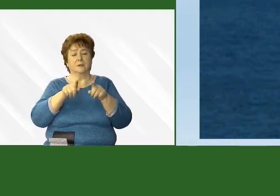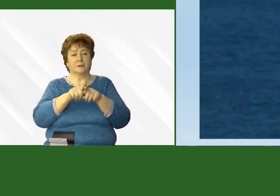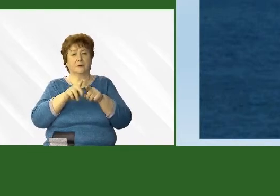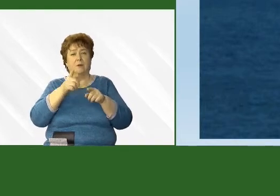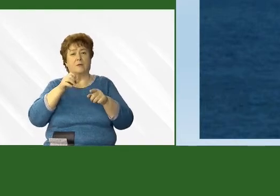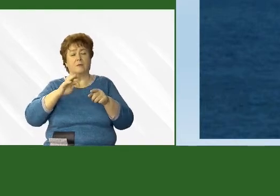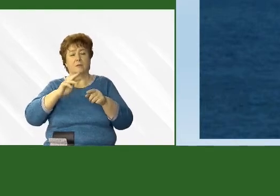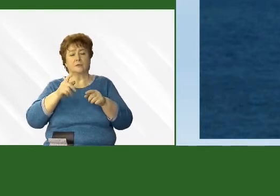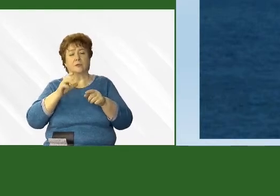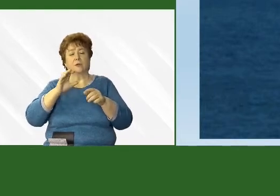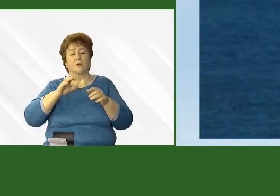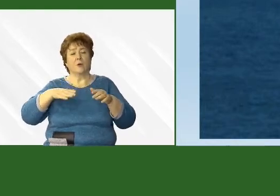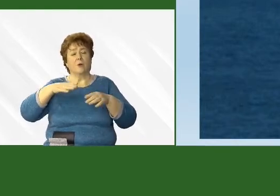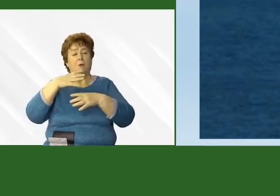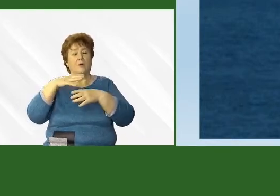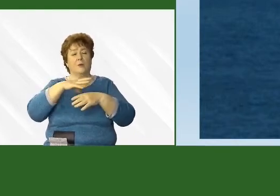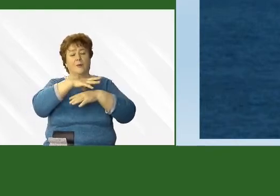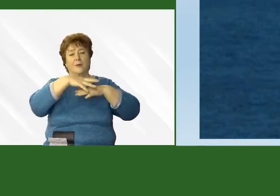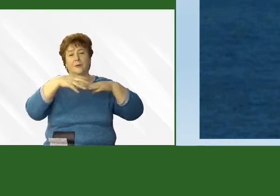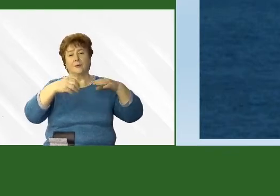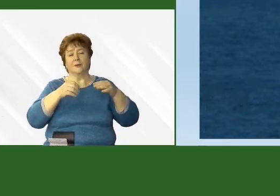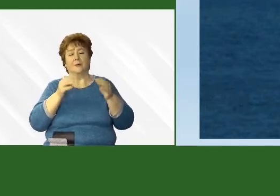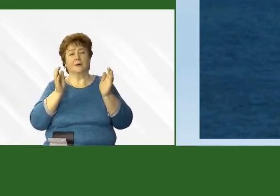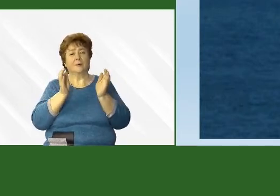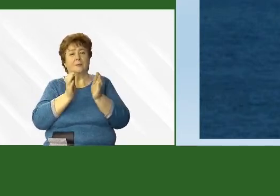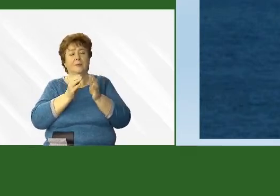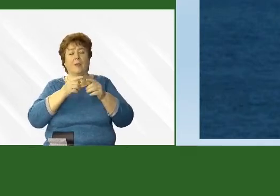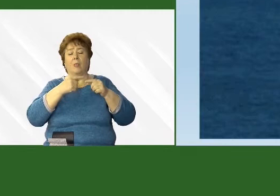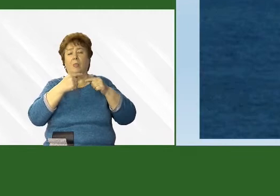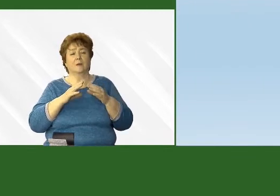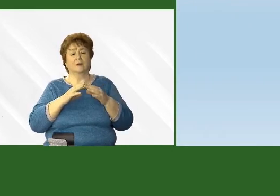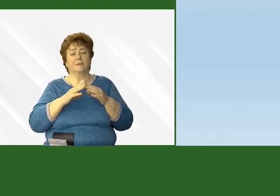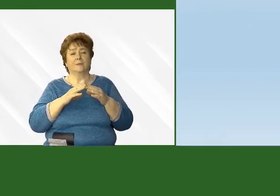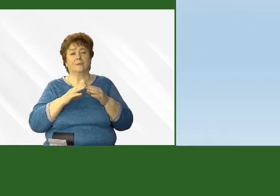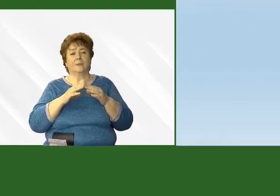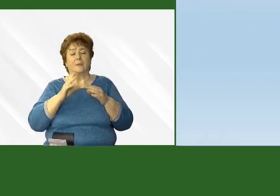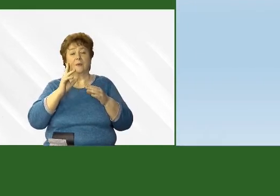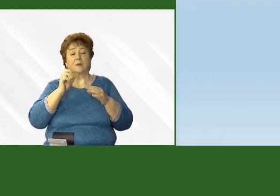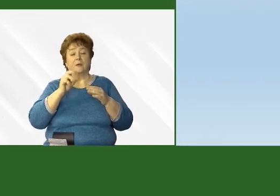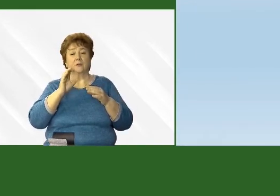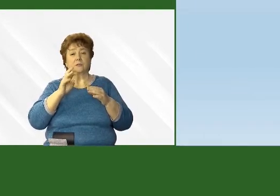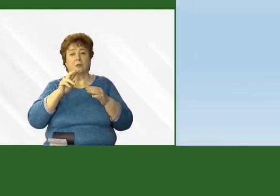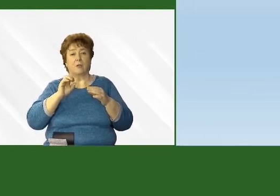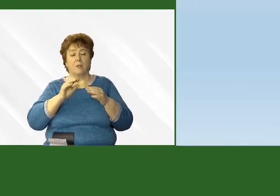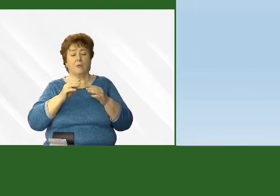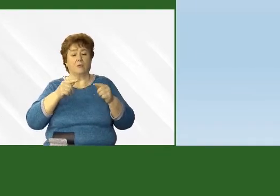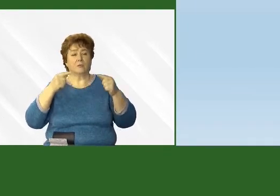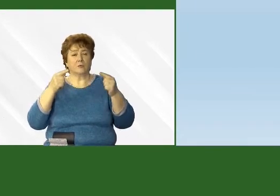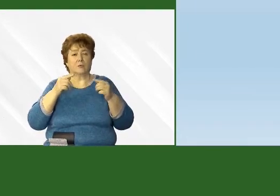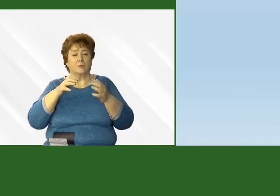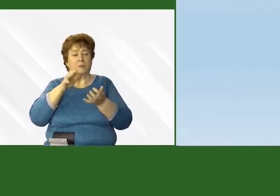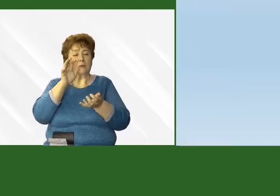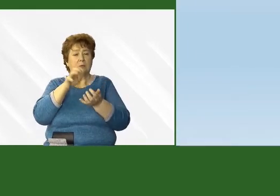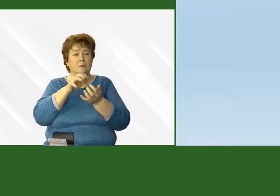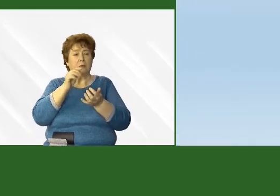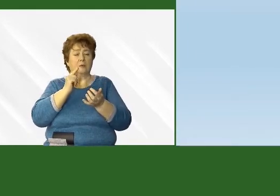но крылья узкие и плоские, самые длинные на свете. Кашалот – самый крупный из зубатых